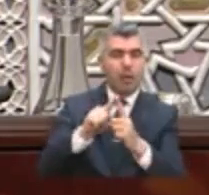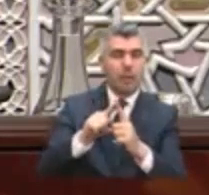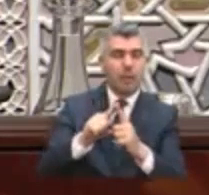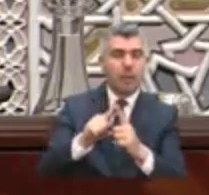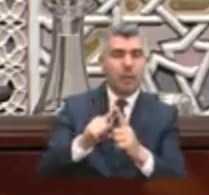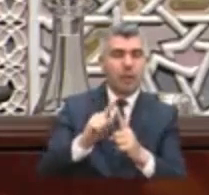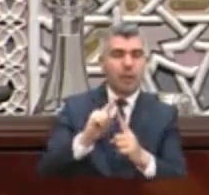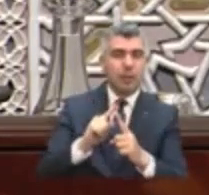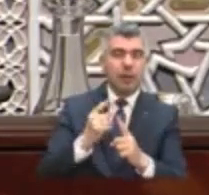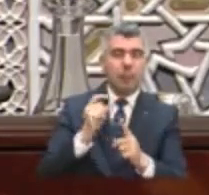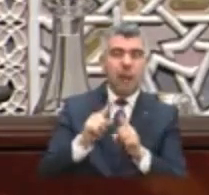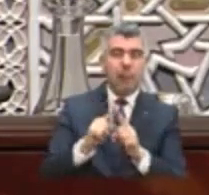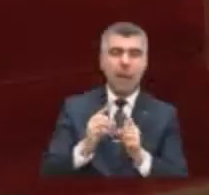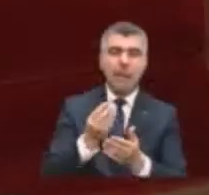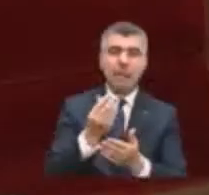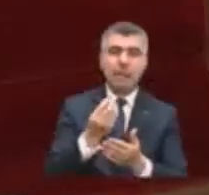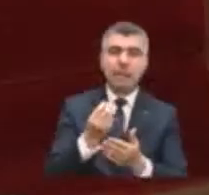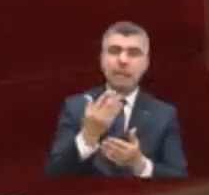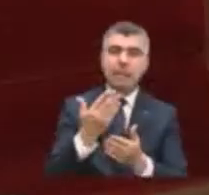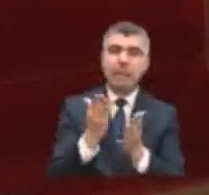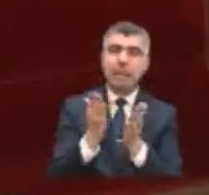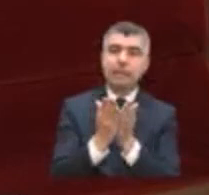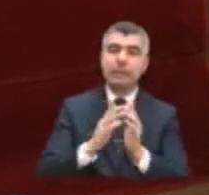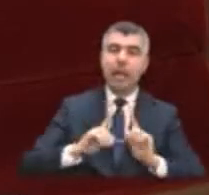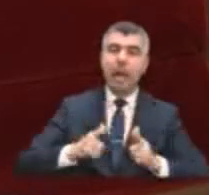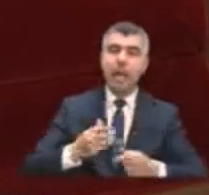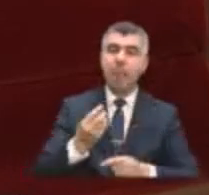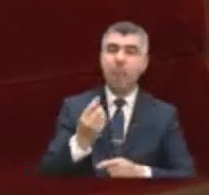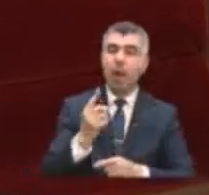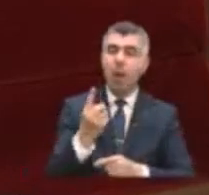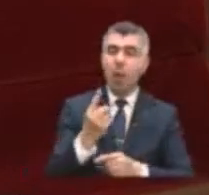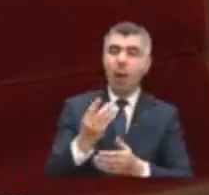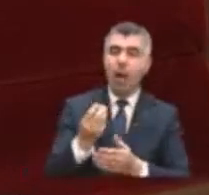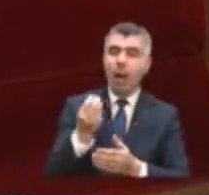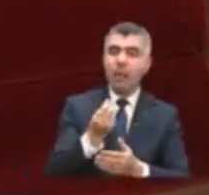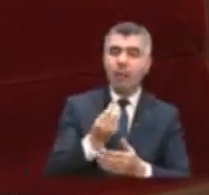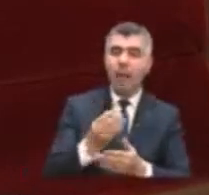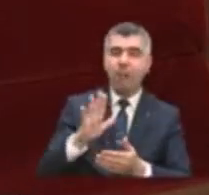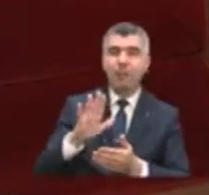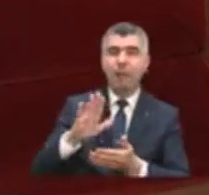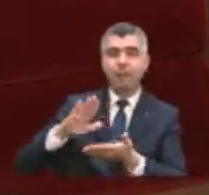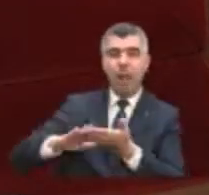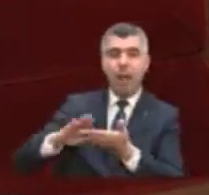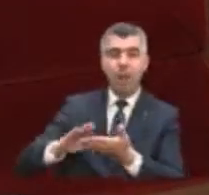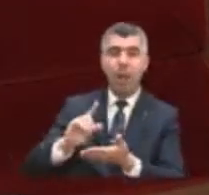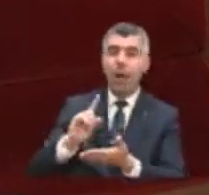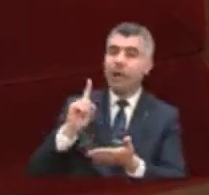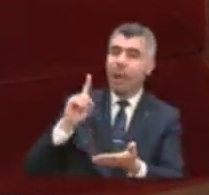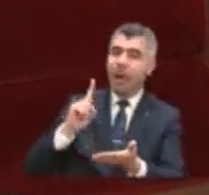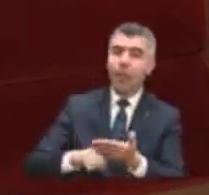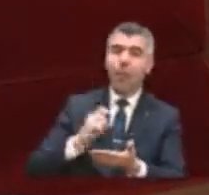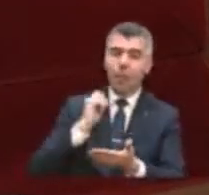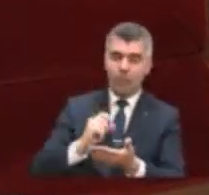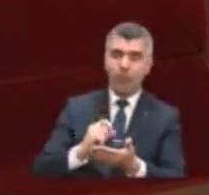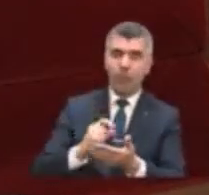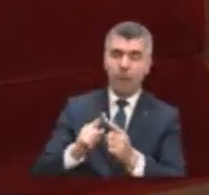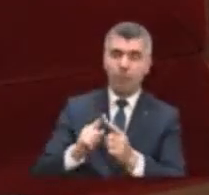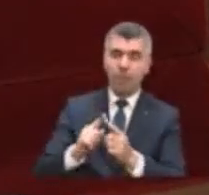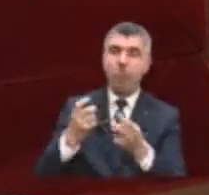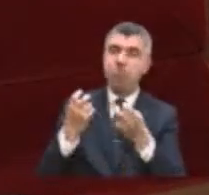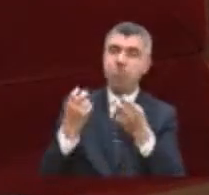الاولي ضروري، وفي الحقيقه مازال الحاجه مهمه، والمثال من اقليم